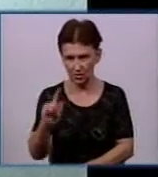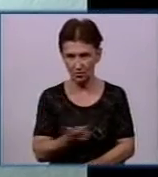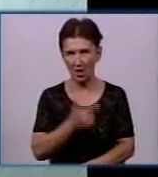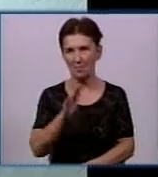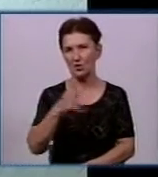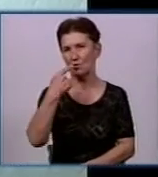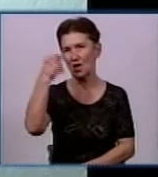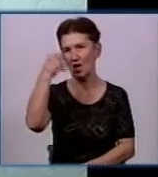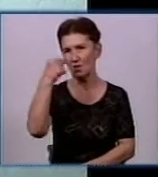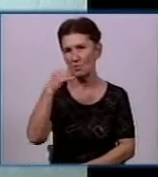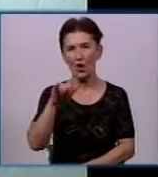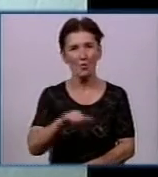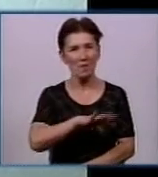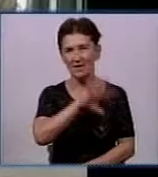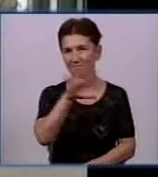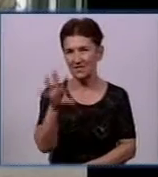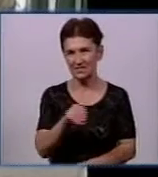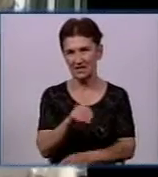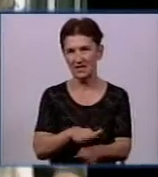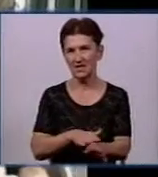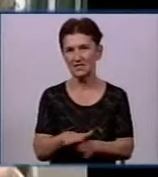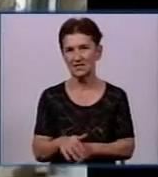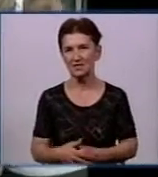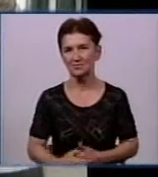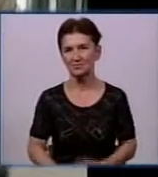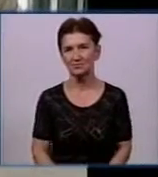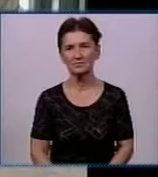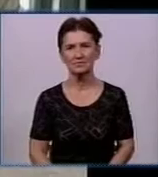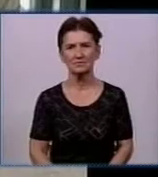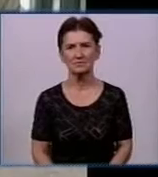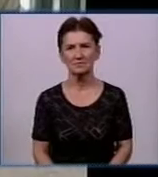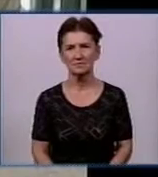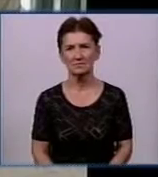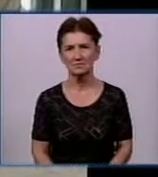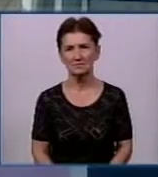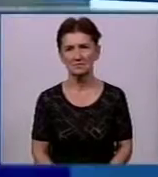капельки. А так у вас усі щеплення вже є. Юлія Ніколаєва, Віктор Лапченко, Сергій Лазаренко.